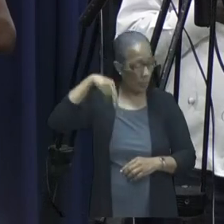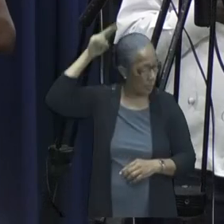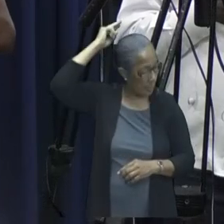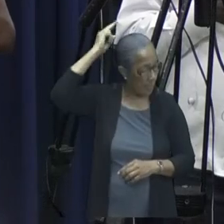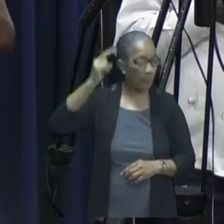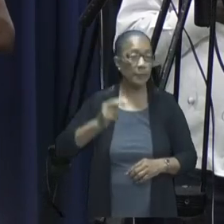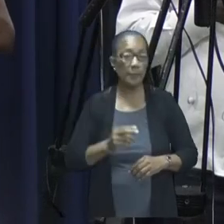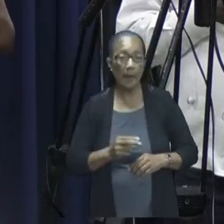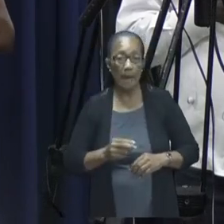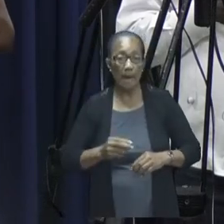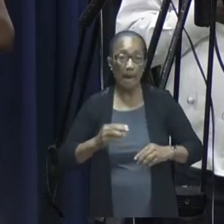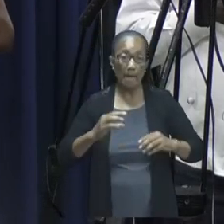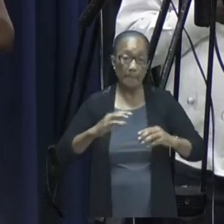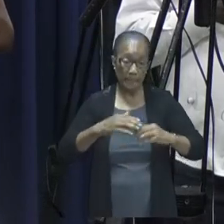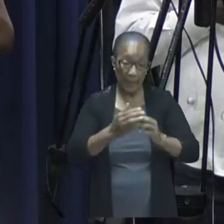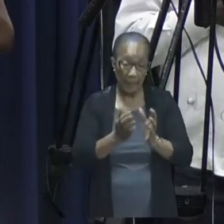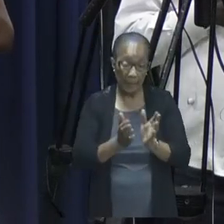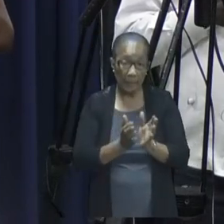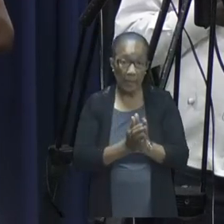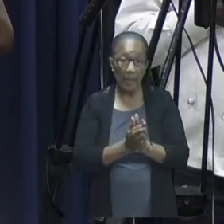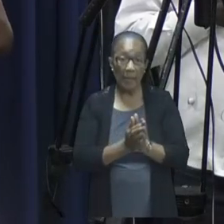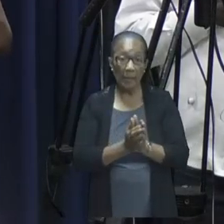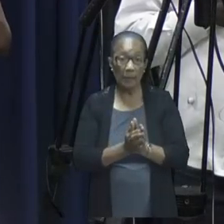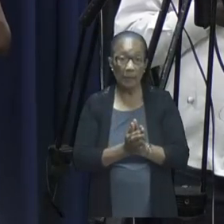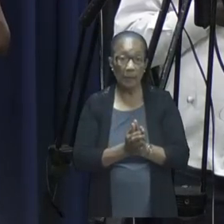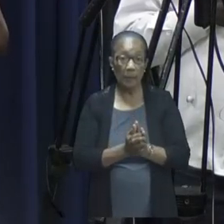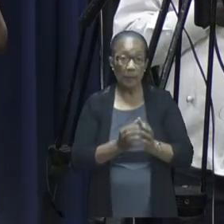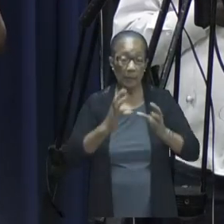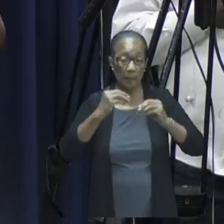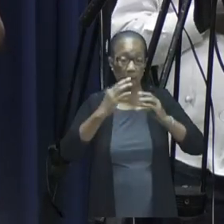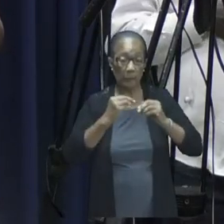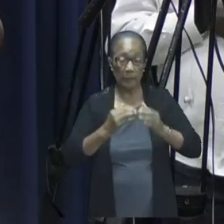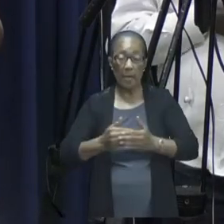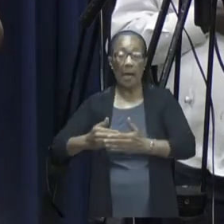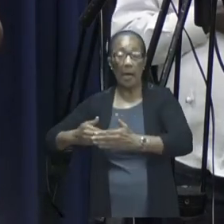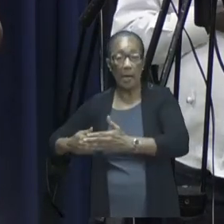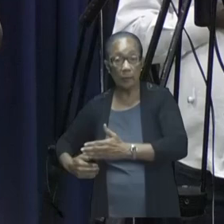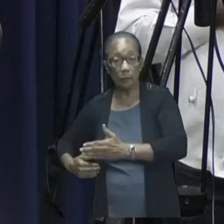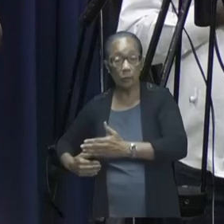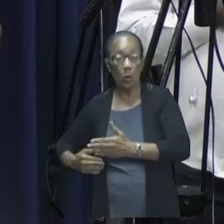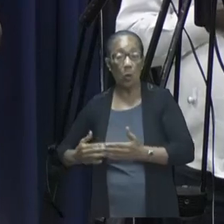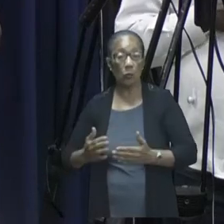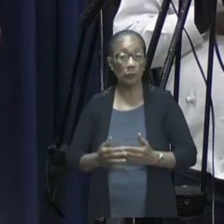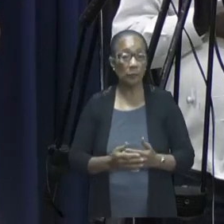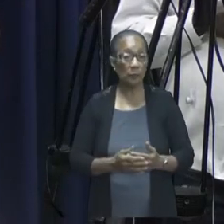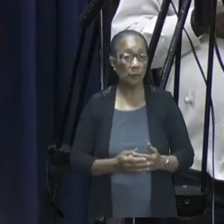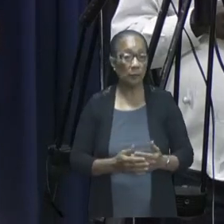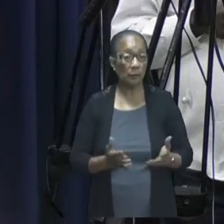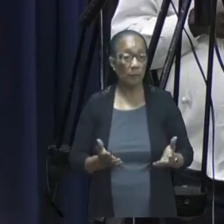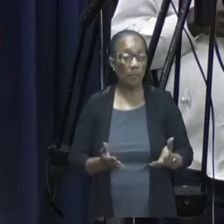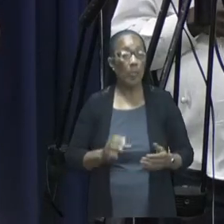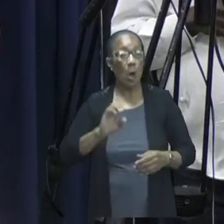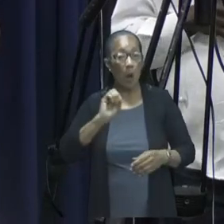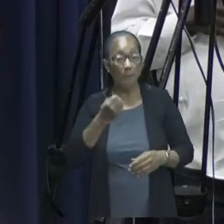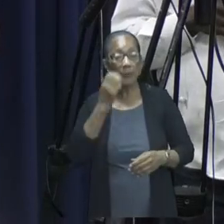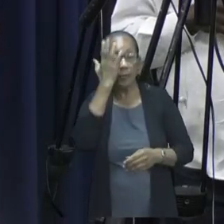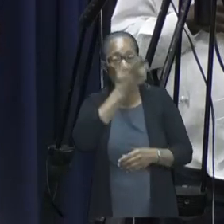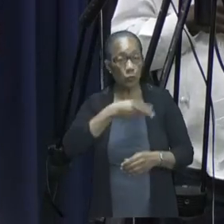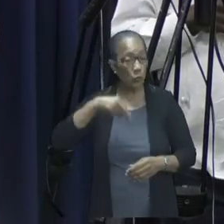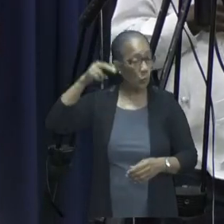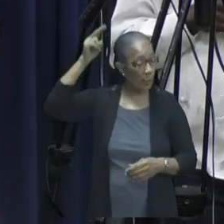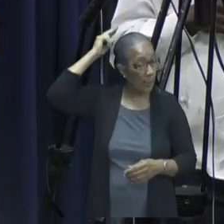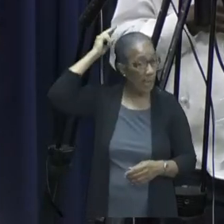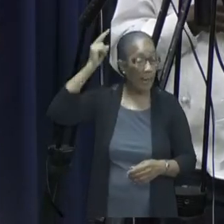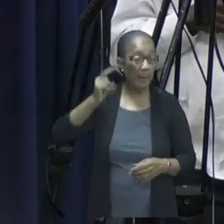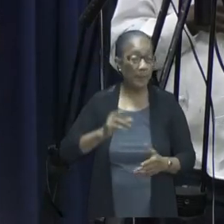en gesprekken op rood en achterhoudt kennelijk volgens mij bron omdat ze namen er niet